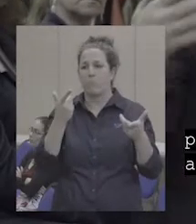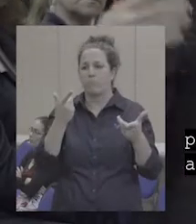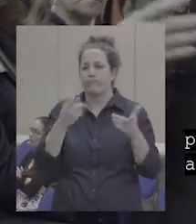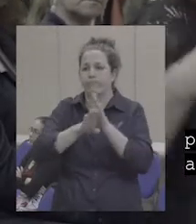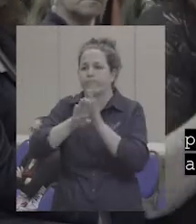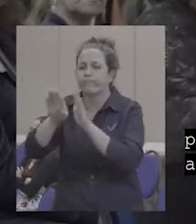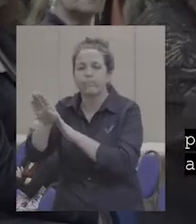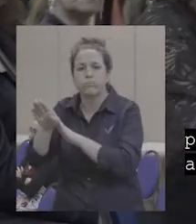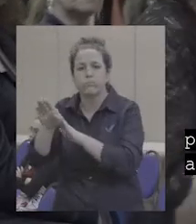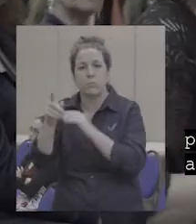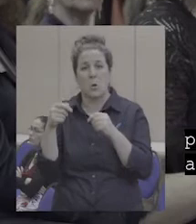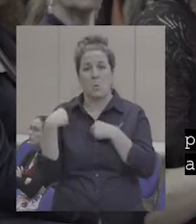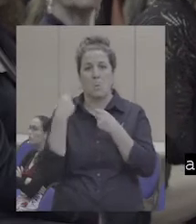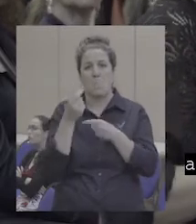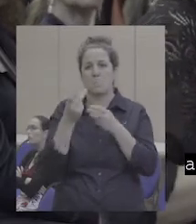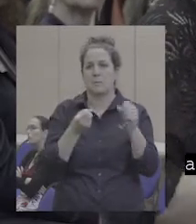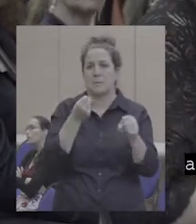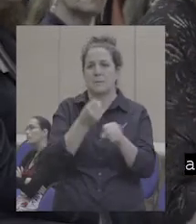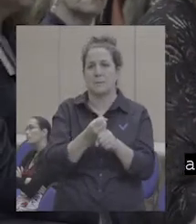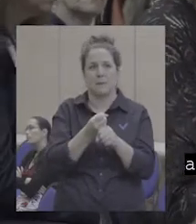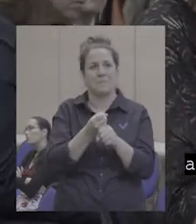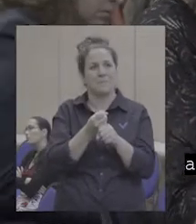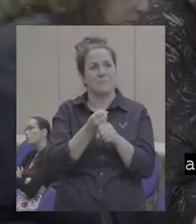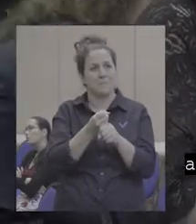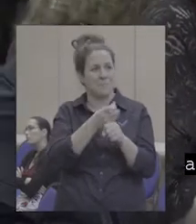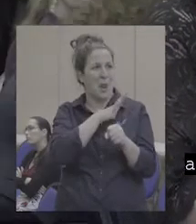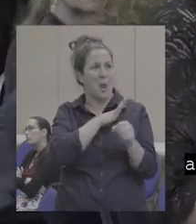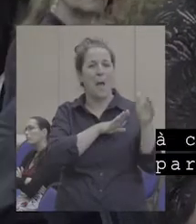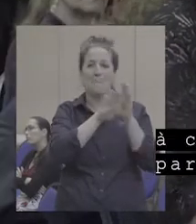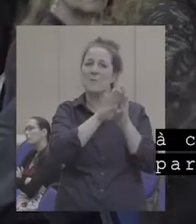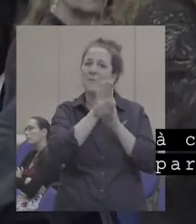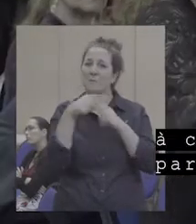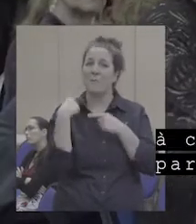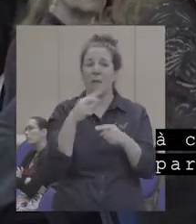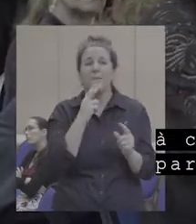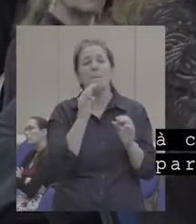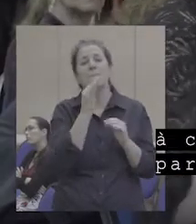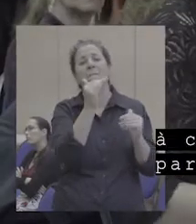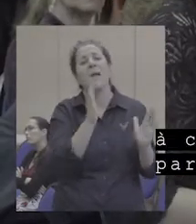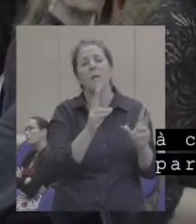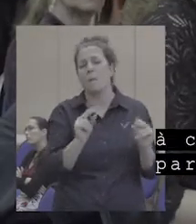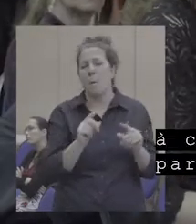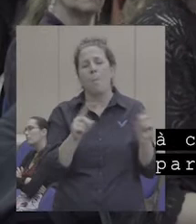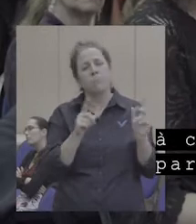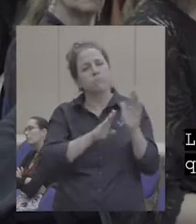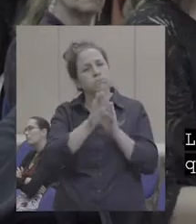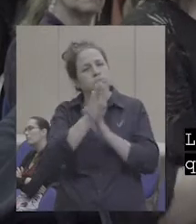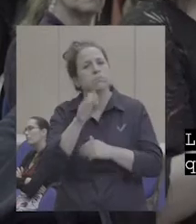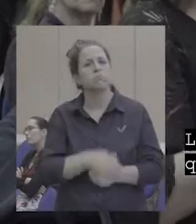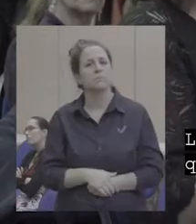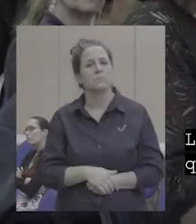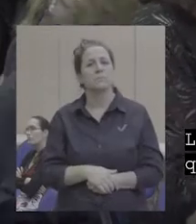Donc, ça a vu naître au cours des dernières années des améliorations à ce niveau-là, qui ne sont pas parfaites, mais qui s'améliorent.